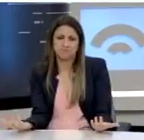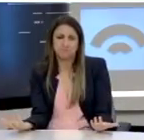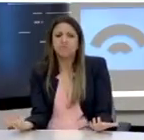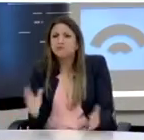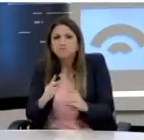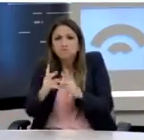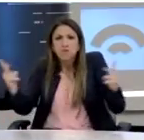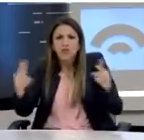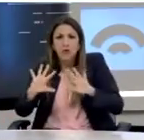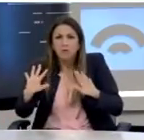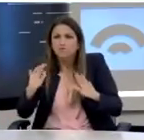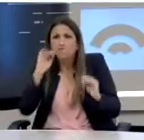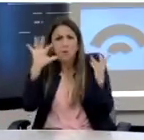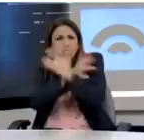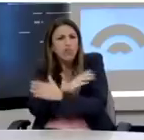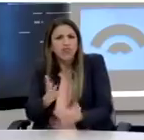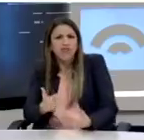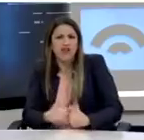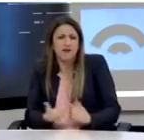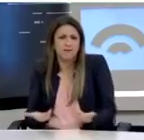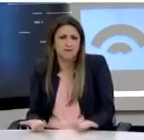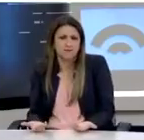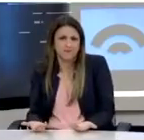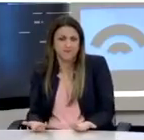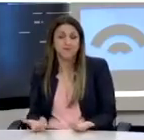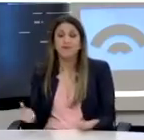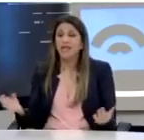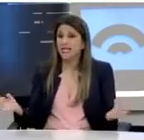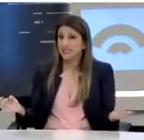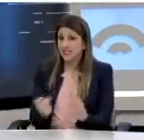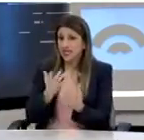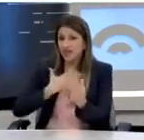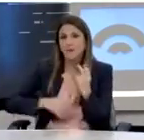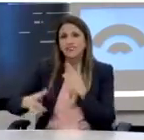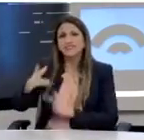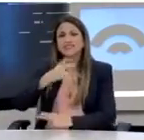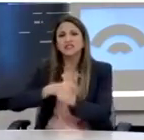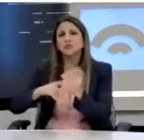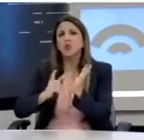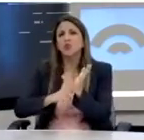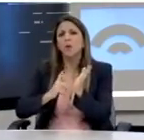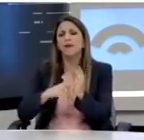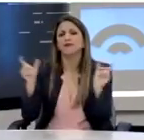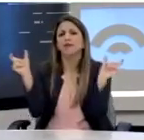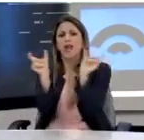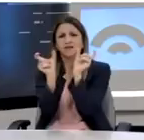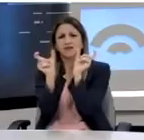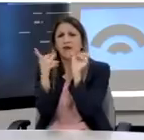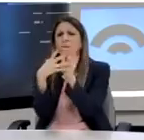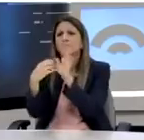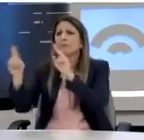Όμως, για να μιλήσουμε με όρους νομικούς, όρους του διεθνούς δικαίου, θα σας έλεγα μόνο αυτή τη